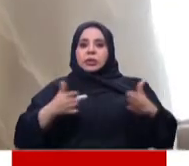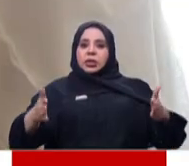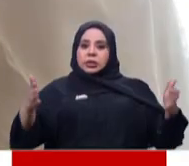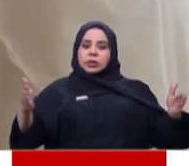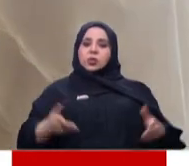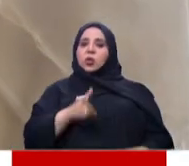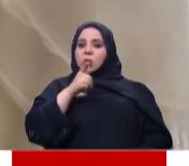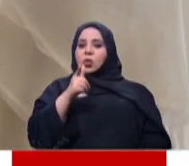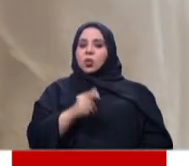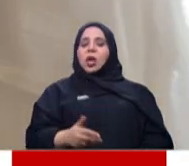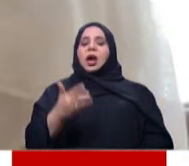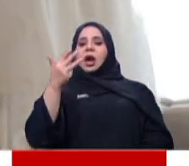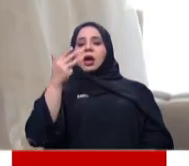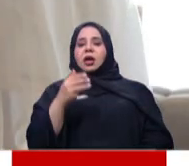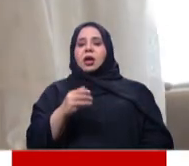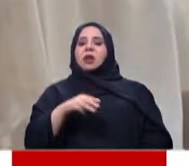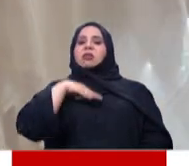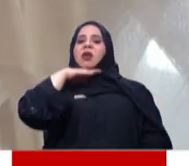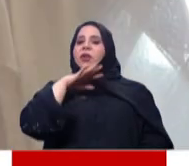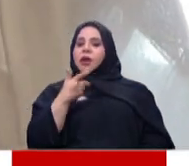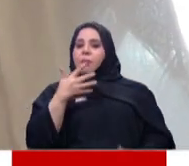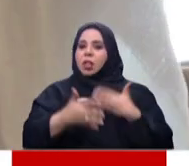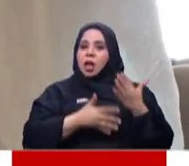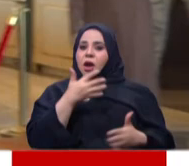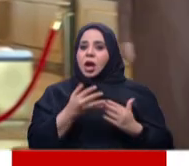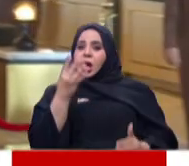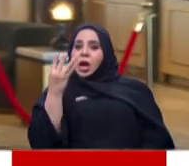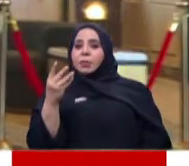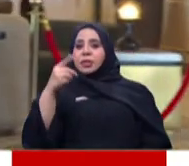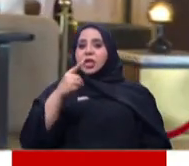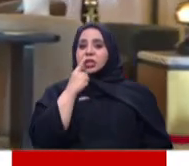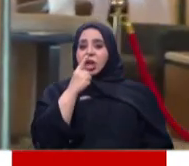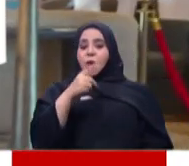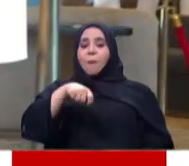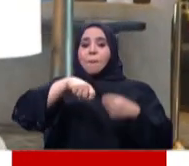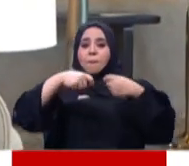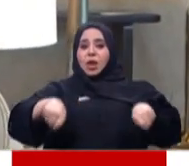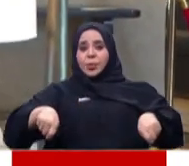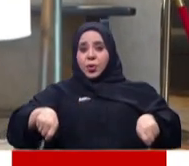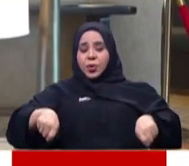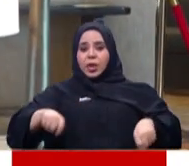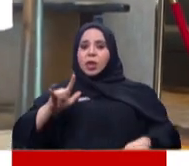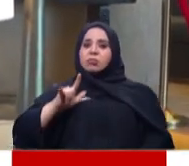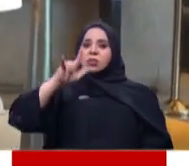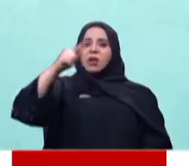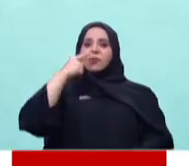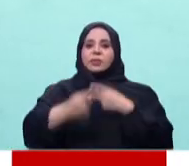استيعابية تصل إلى 14 مليون مسافر سنويا، وعدد من المشاريع المرتبطة